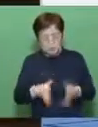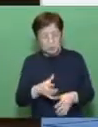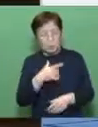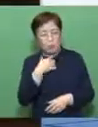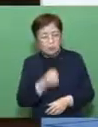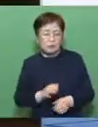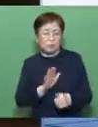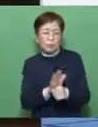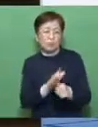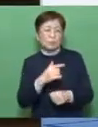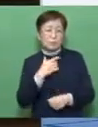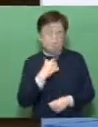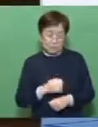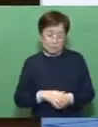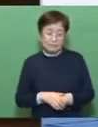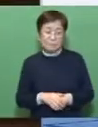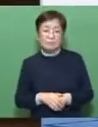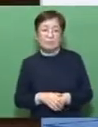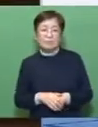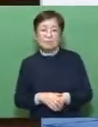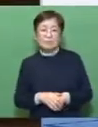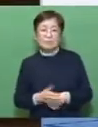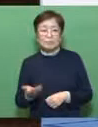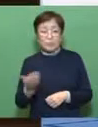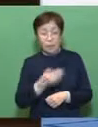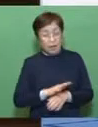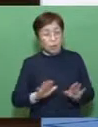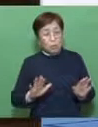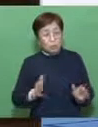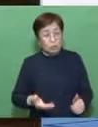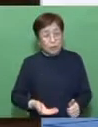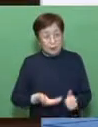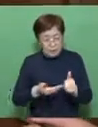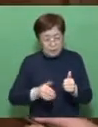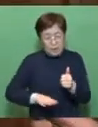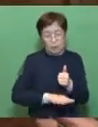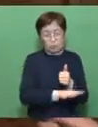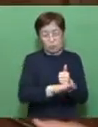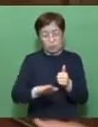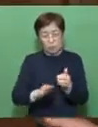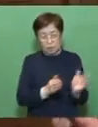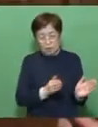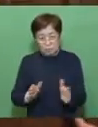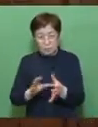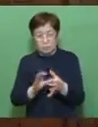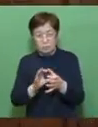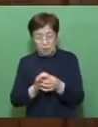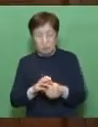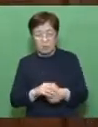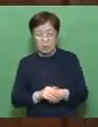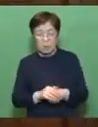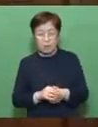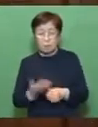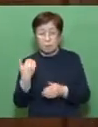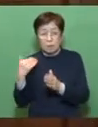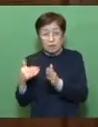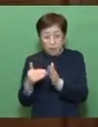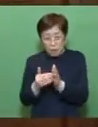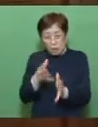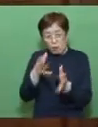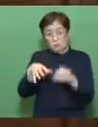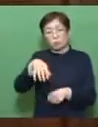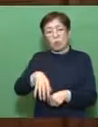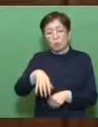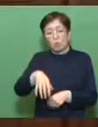ますはいはいそれからあの次の子育て環境の整備なんですけれども従来の保育書っていうのはえ